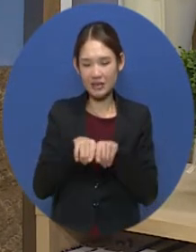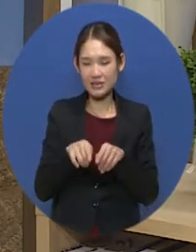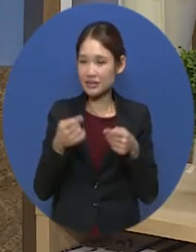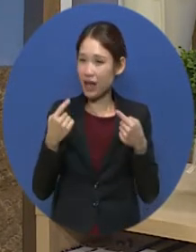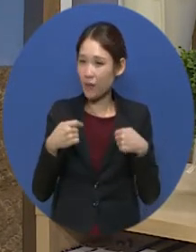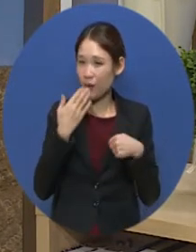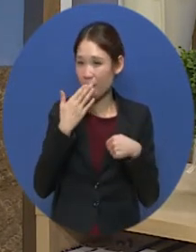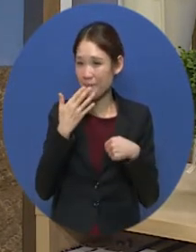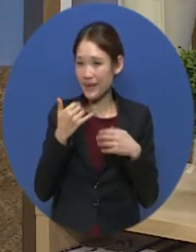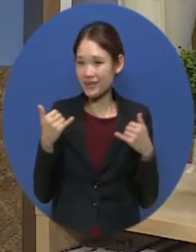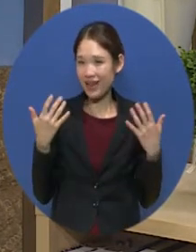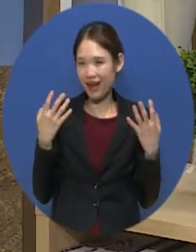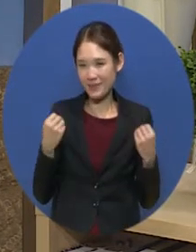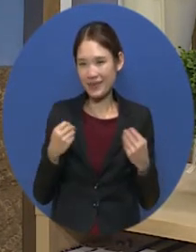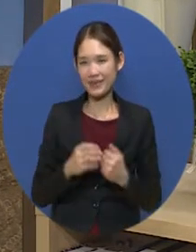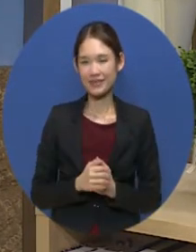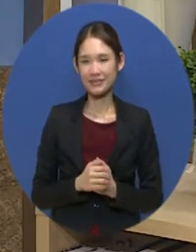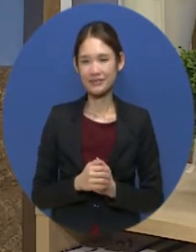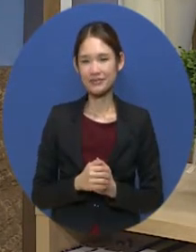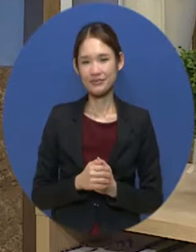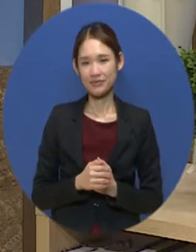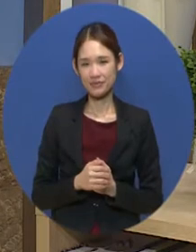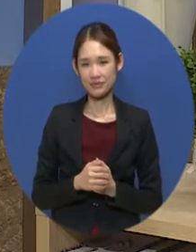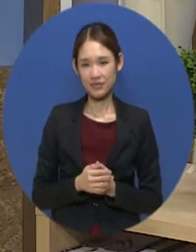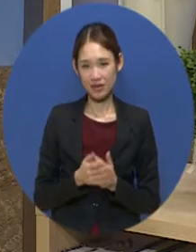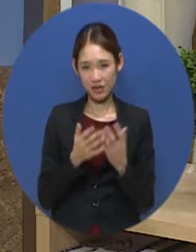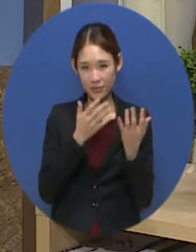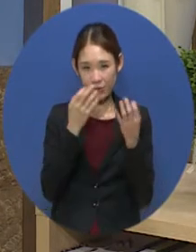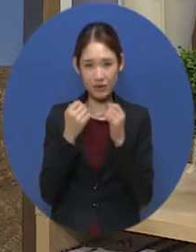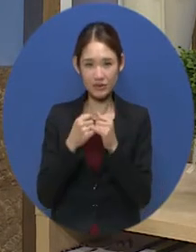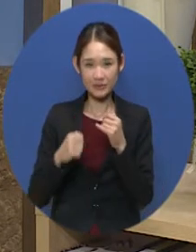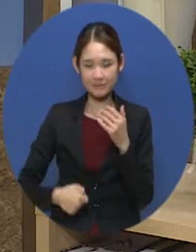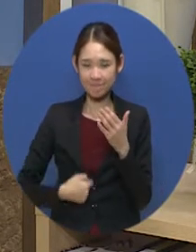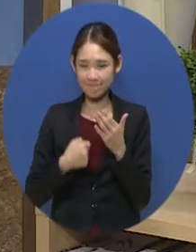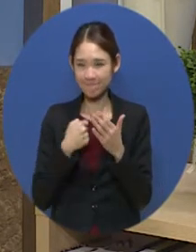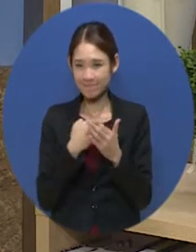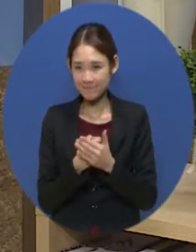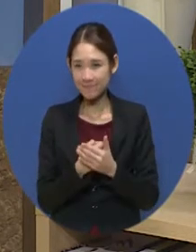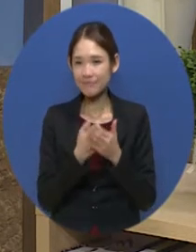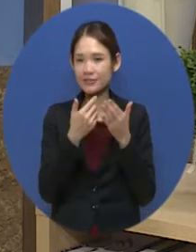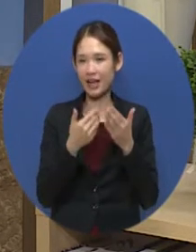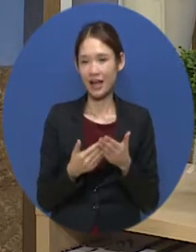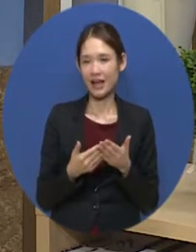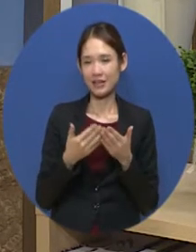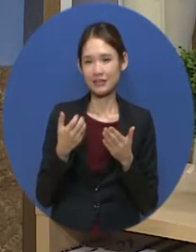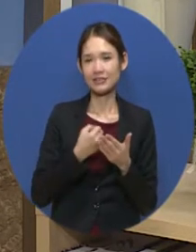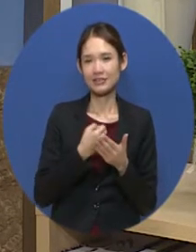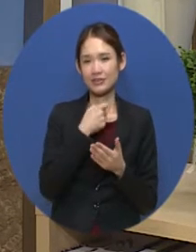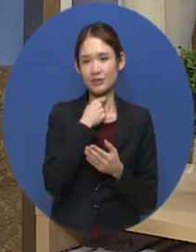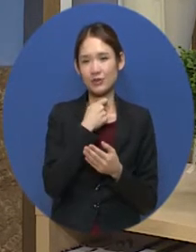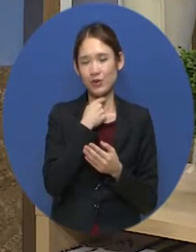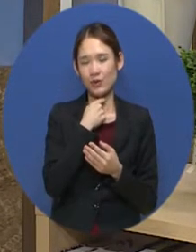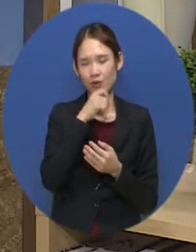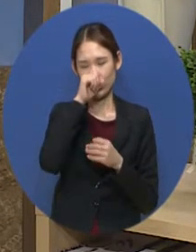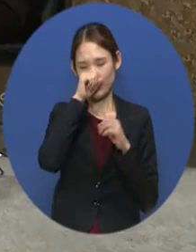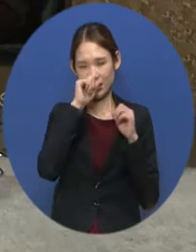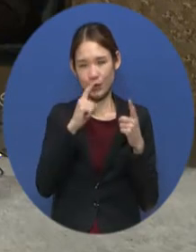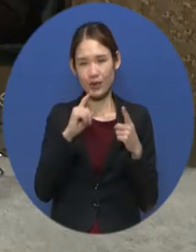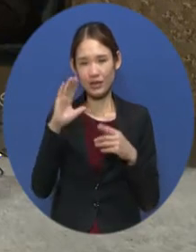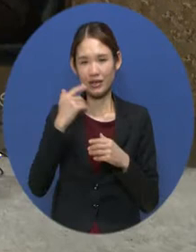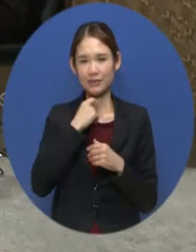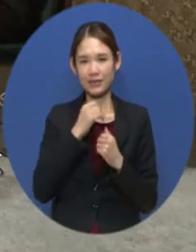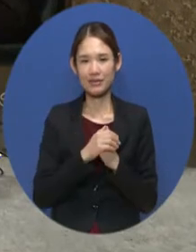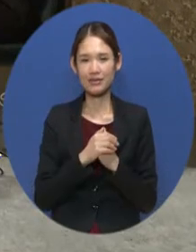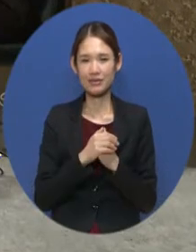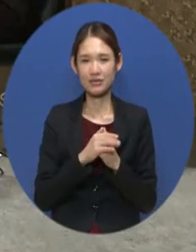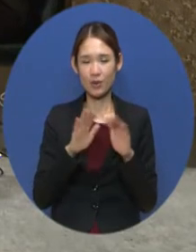분이 또 계실 수도 있으니까요. 네. 네, 꼭 그런 분들께서 용기를 낼 수 있는 네, 그런 계기가 또 됐으면 합니다. 네,